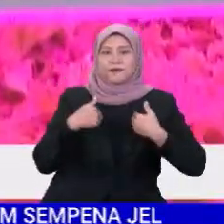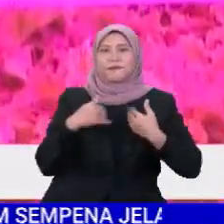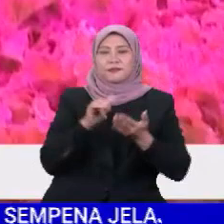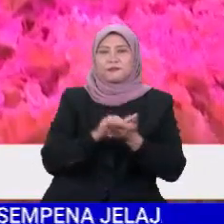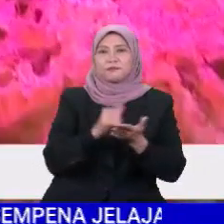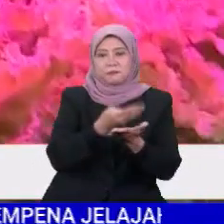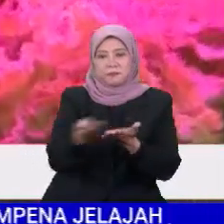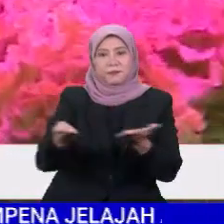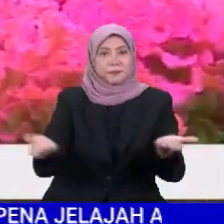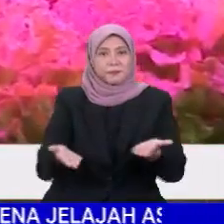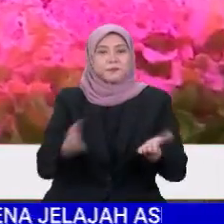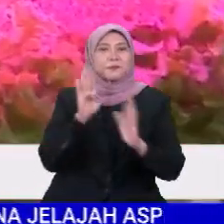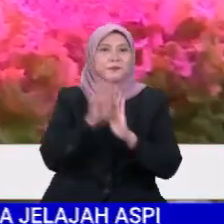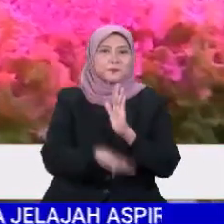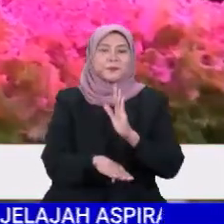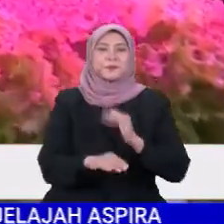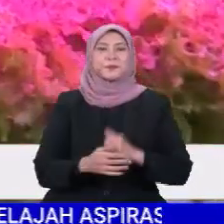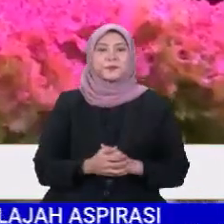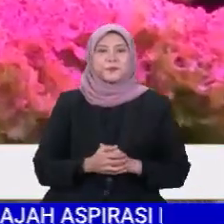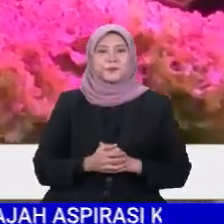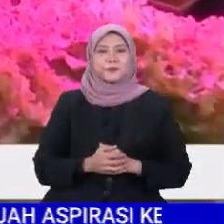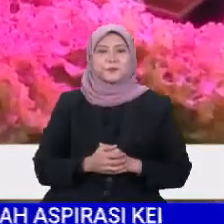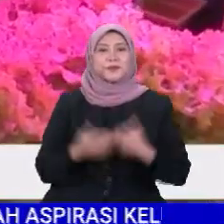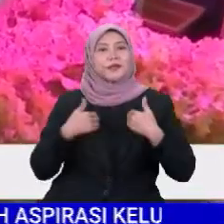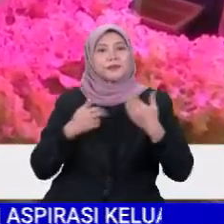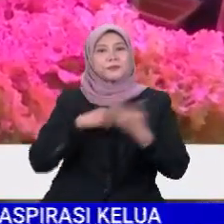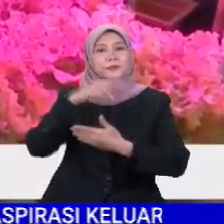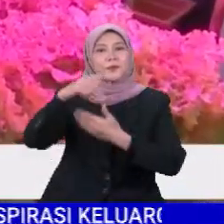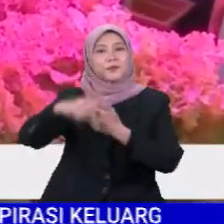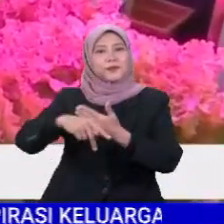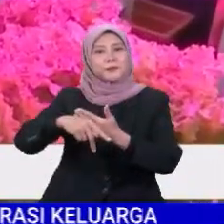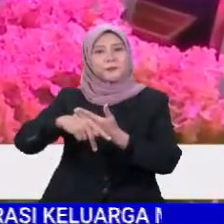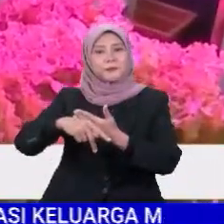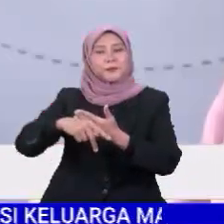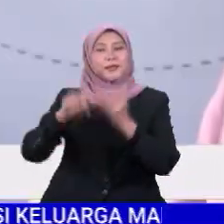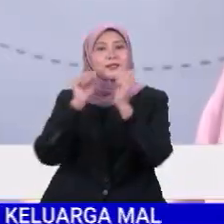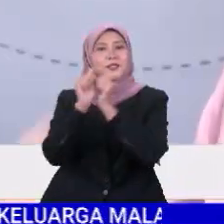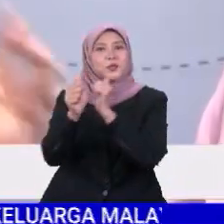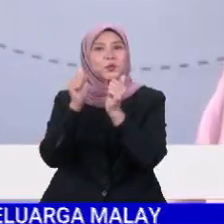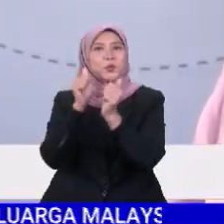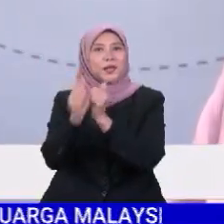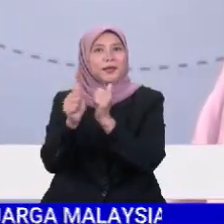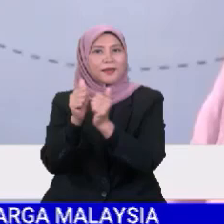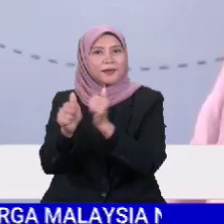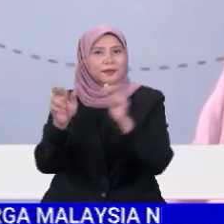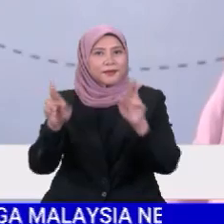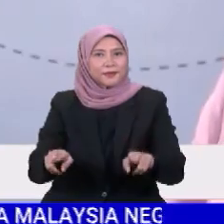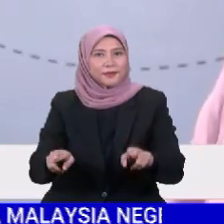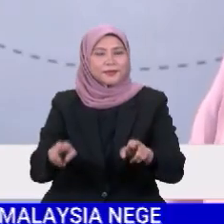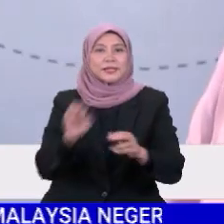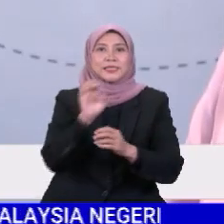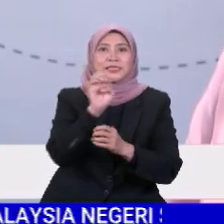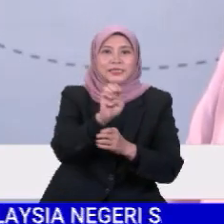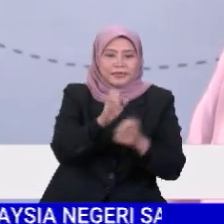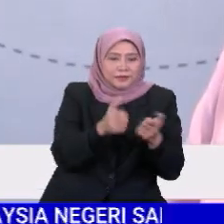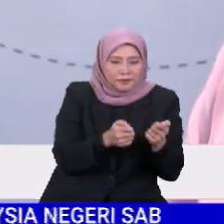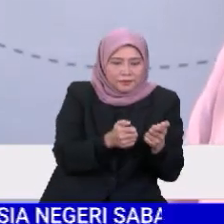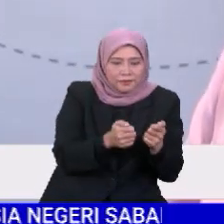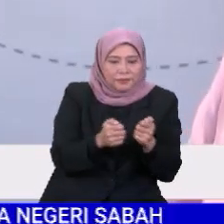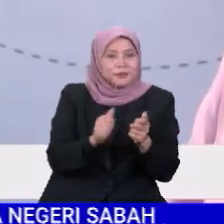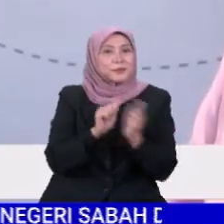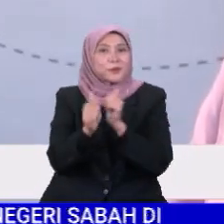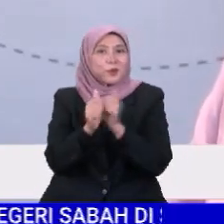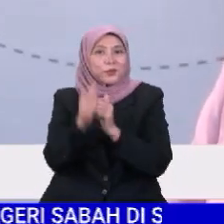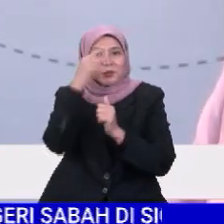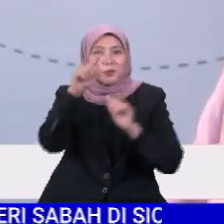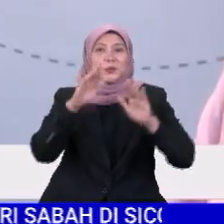menarik. Dan juga kita ada program-program yang bersifat sukan rakyat dan juga e-sport untuk anak-anak muda